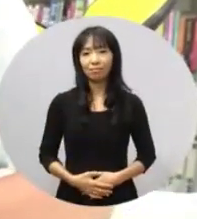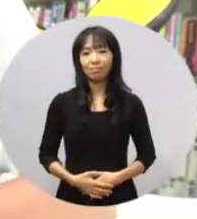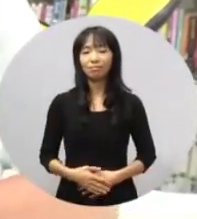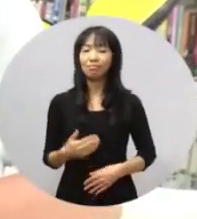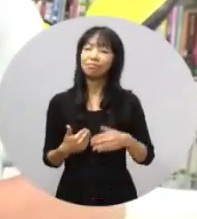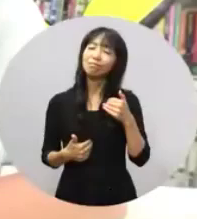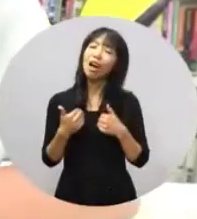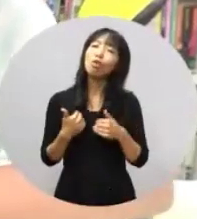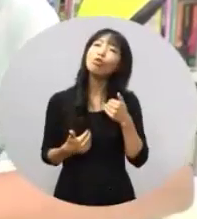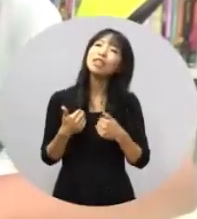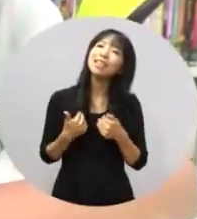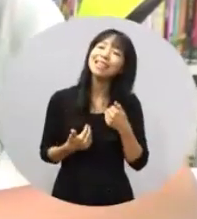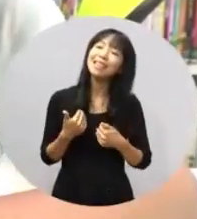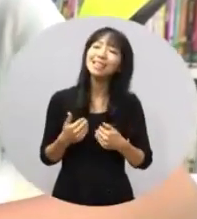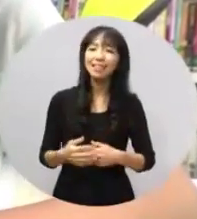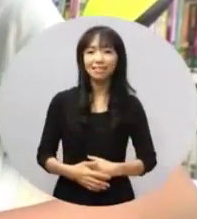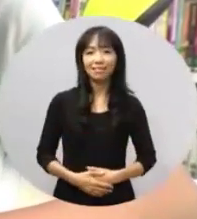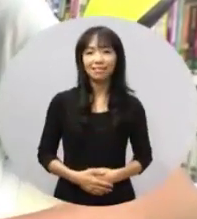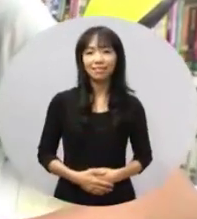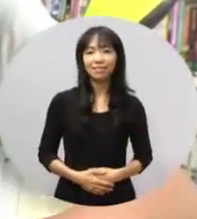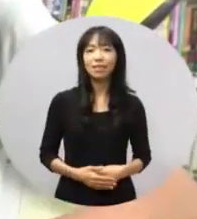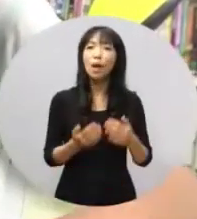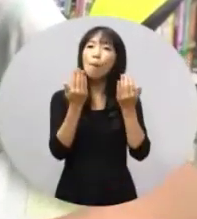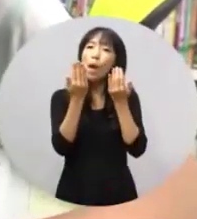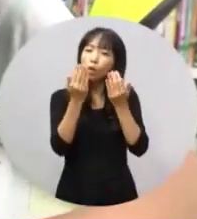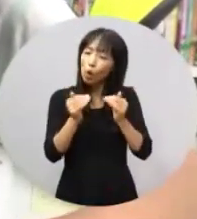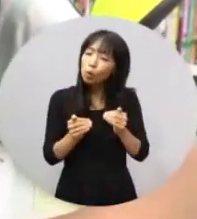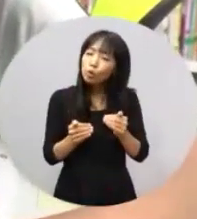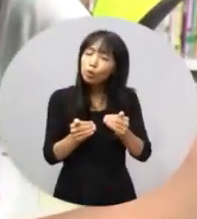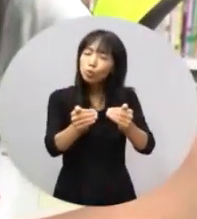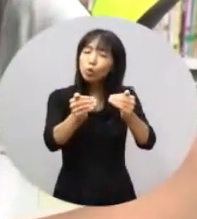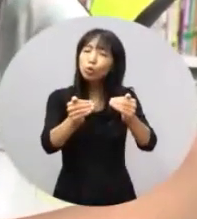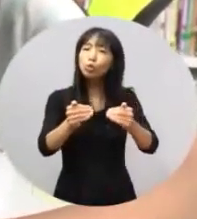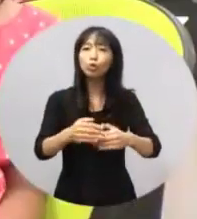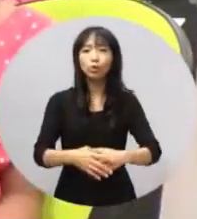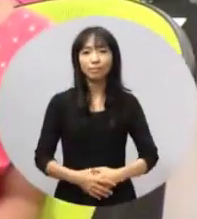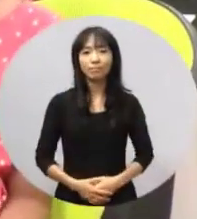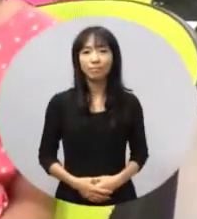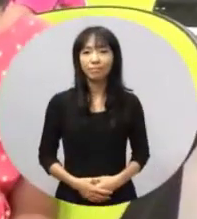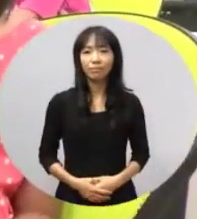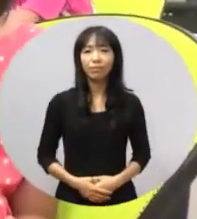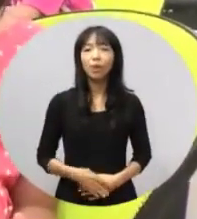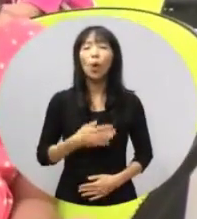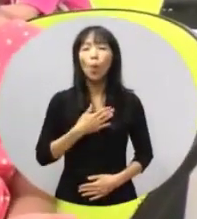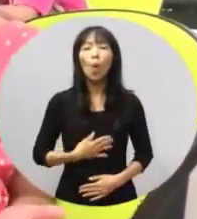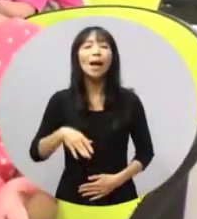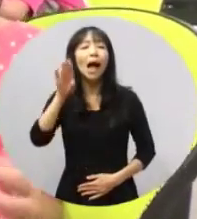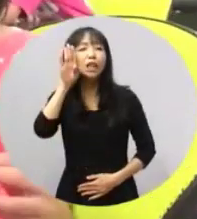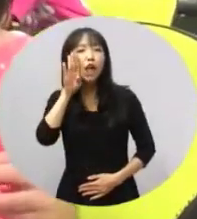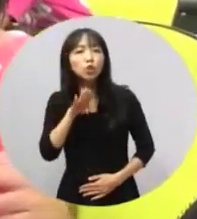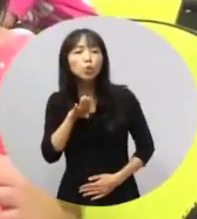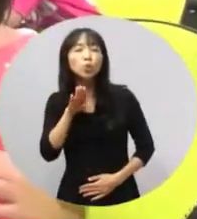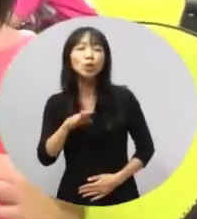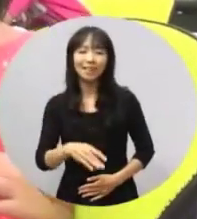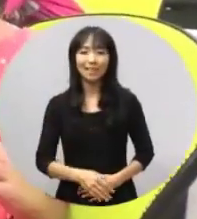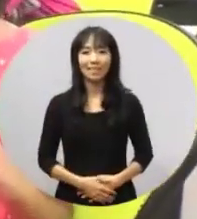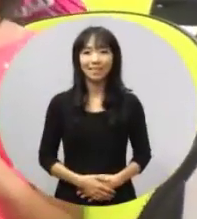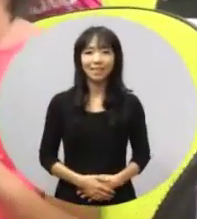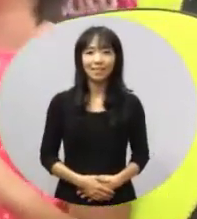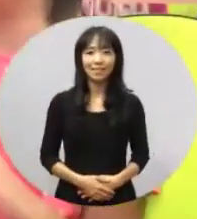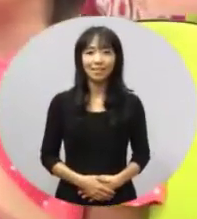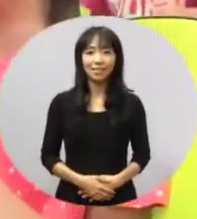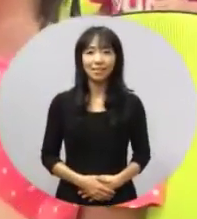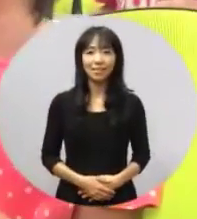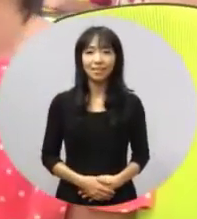alhea3なと勉強皮膚はらぁぁ乗りやすかったわかりやすい